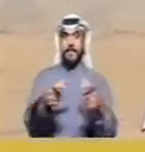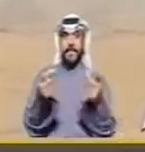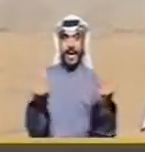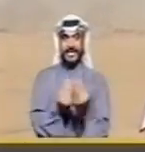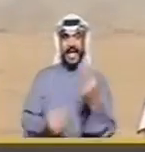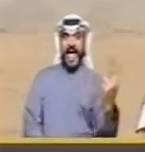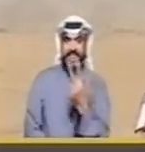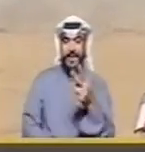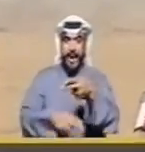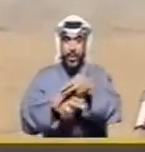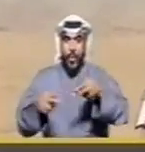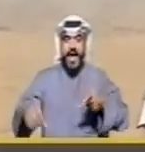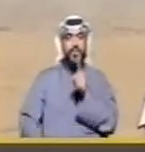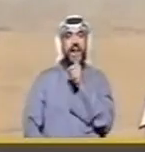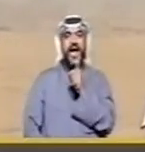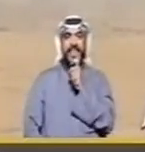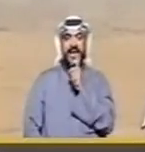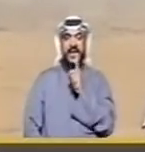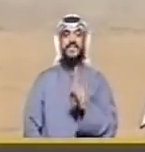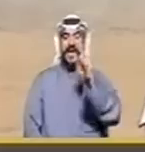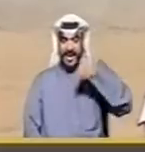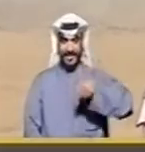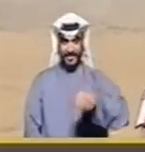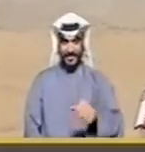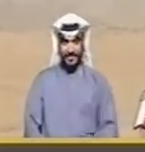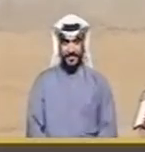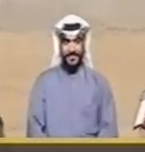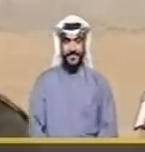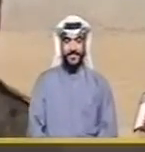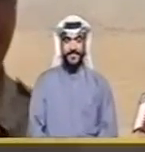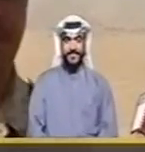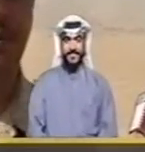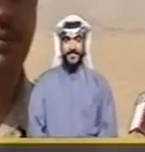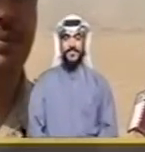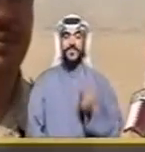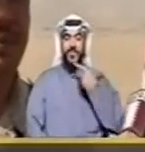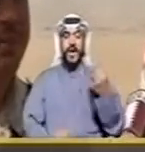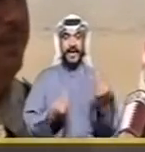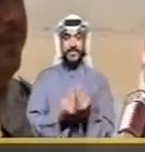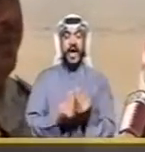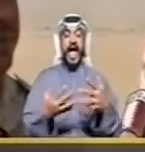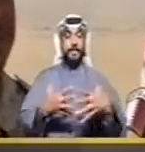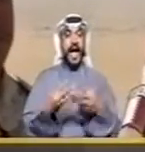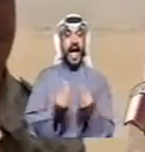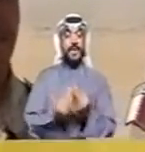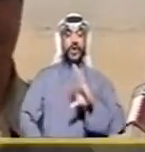ثنائي بيننا وبين الأشقاء في الجيش الكويتي، مشاركة الحرس